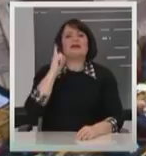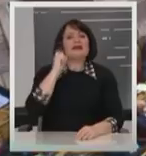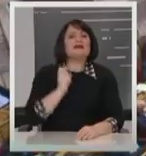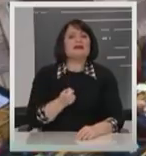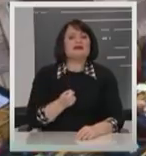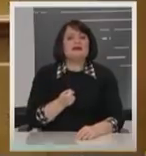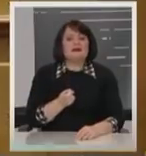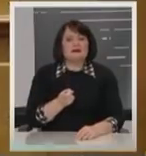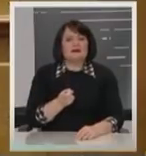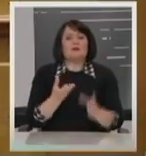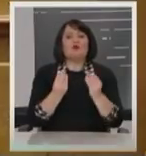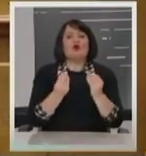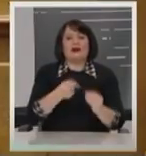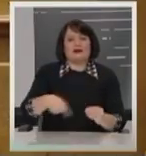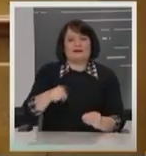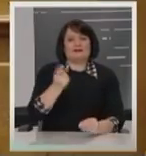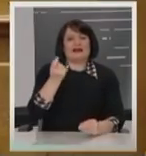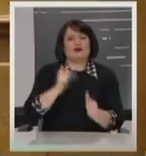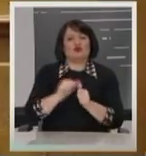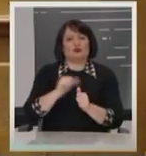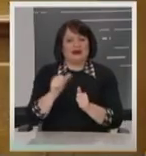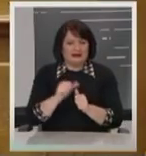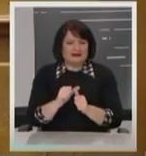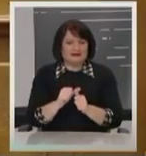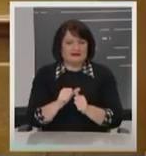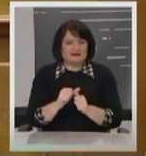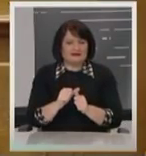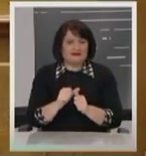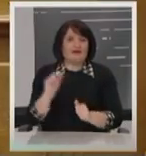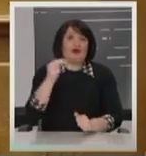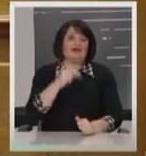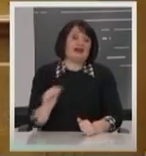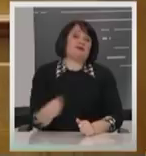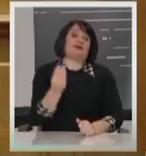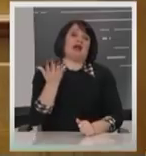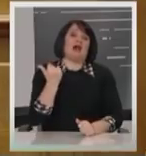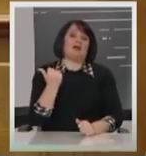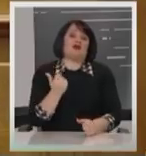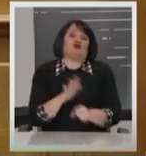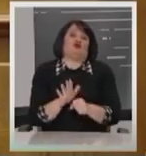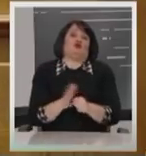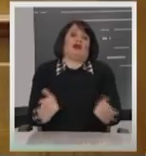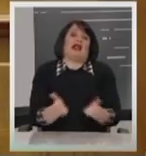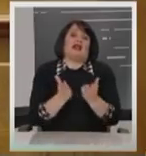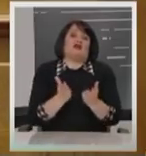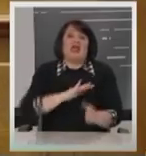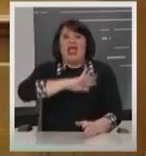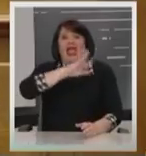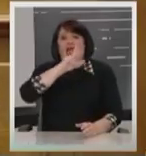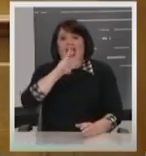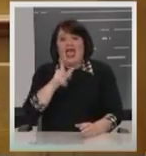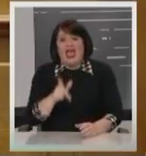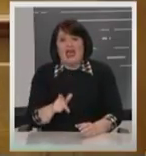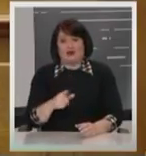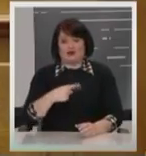Ξέρετε ότι πολλοί από εσάς σε λίγους μήνες από τώρα δεν θα είστε βουλευτές, αλλά τουλάχιστον μέχρι που να γίνει αυτό